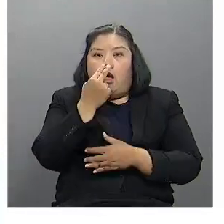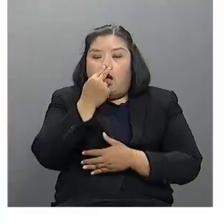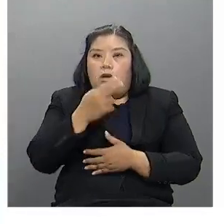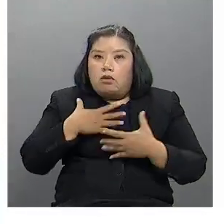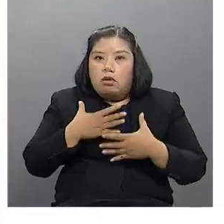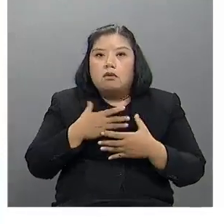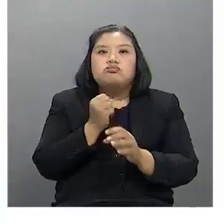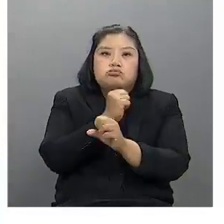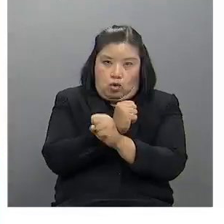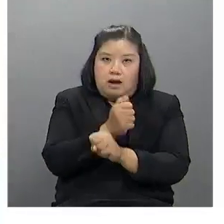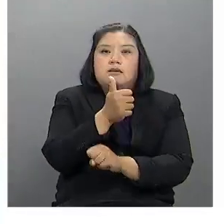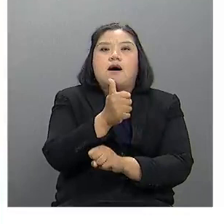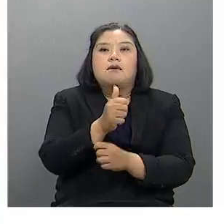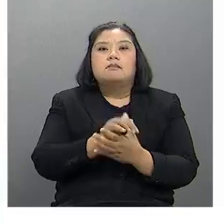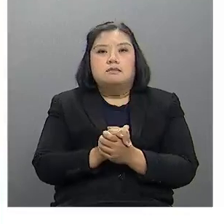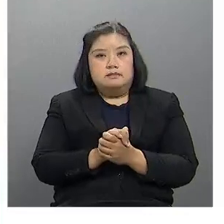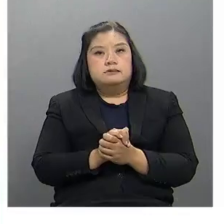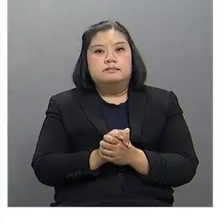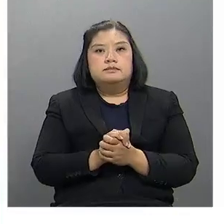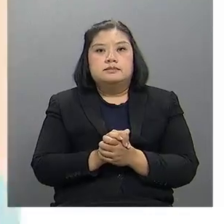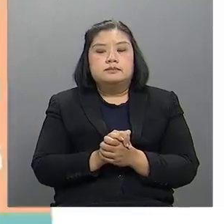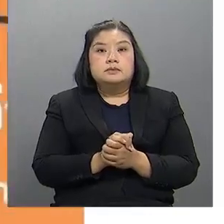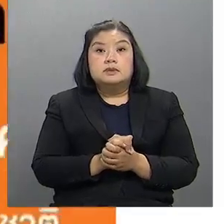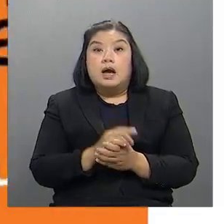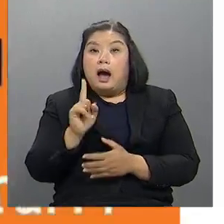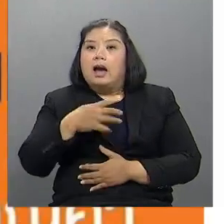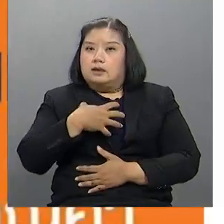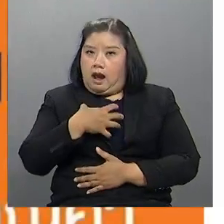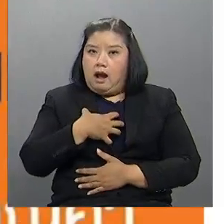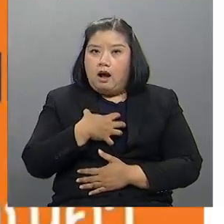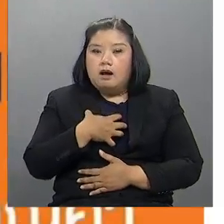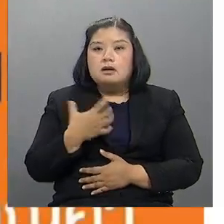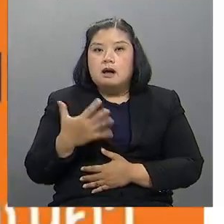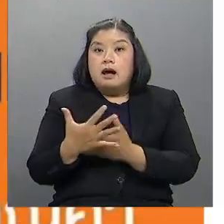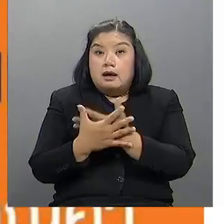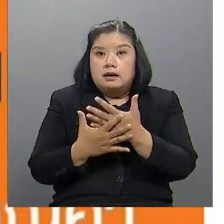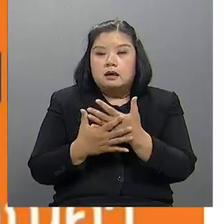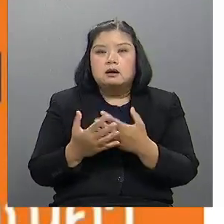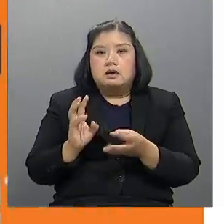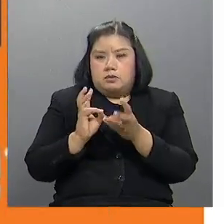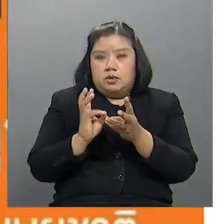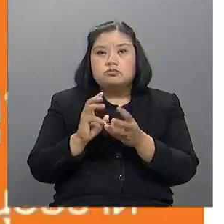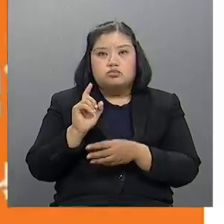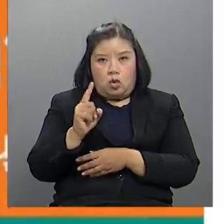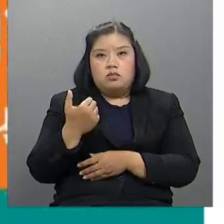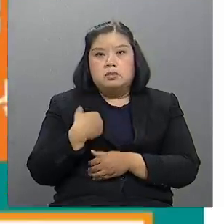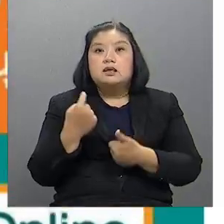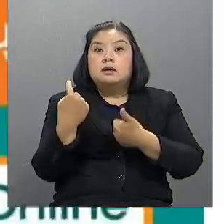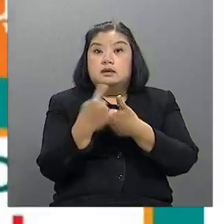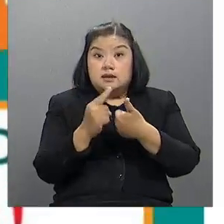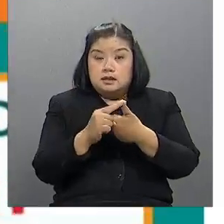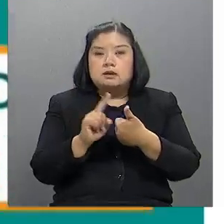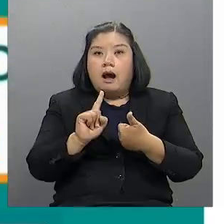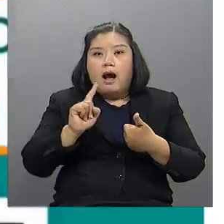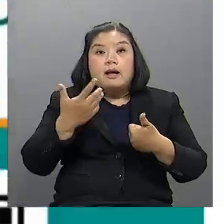ชีวิตสำหรับผู้ที่จะบริจาคจะต้องมีคุณสมบัติเบื้องต้นดังนี้นะคะข้อที่ 1ผู้ป่วยที่รักษา